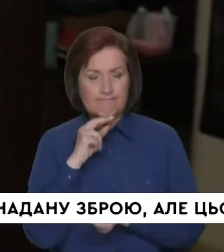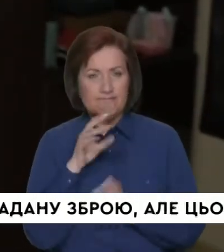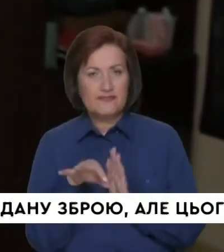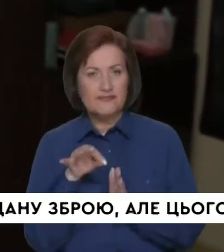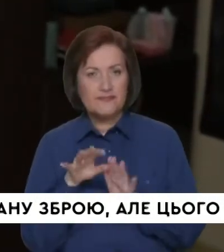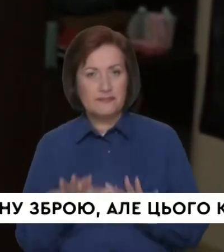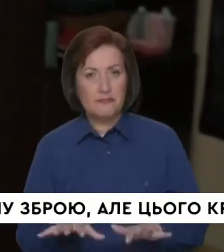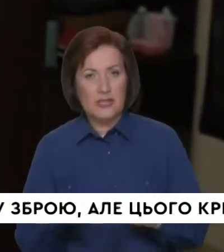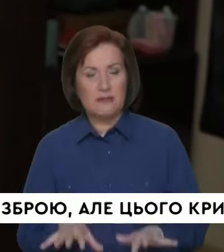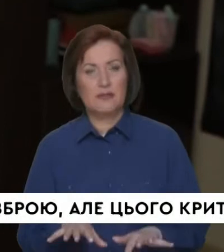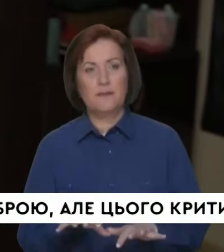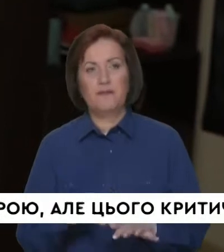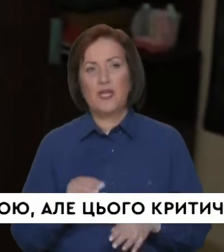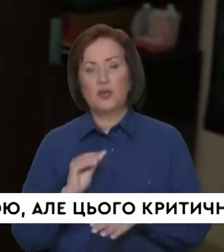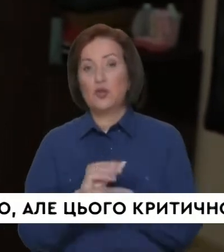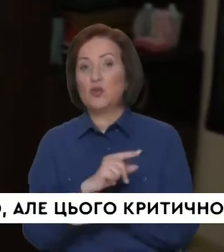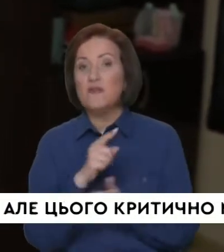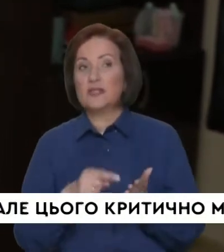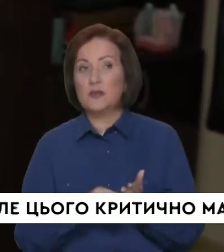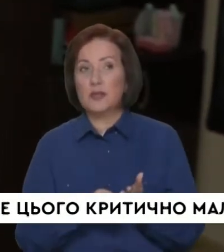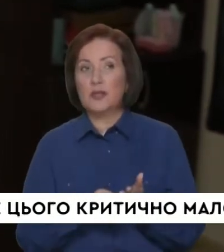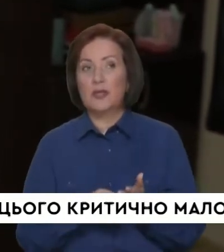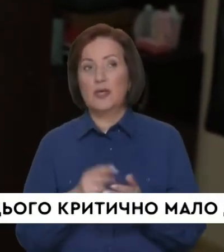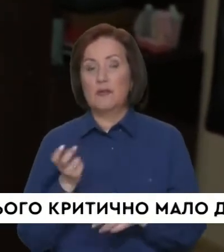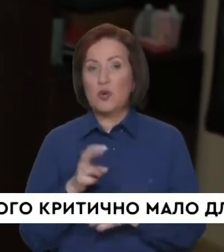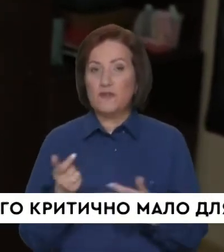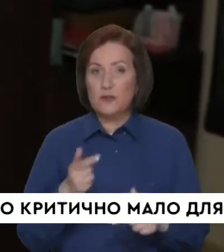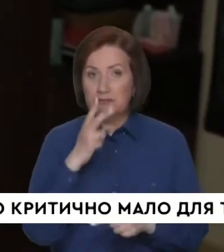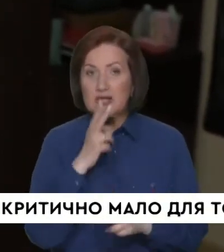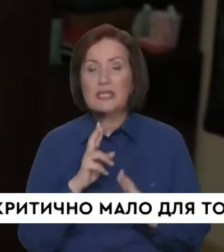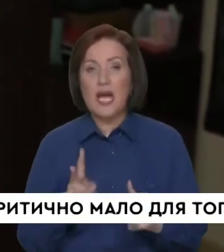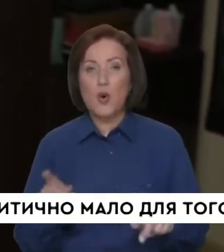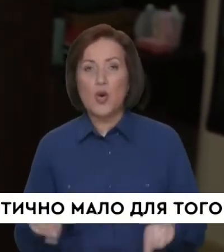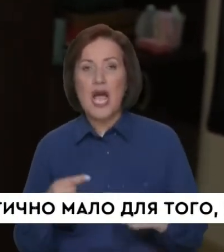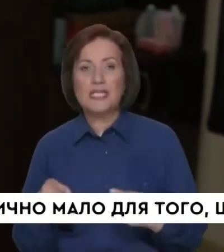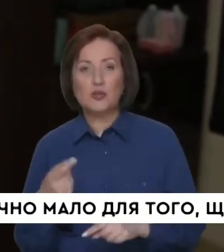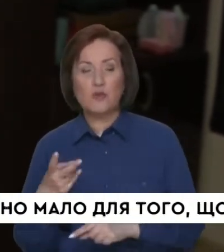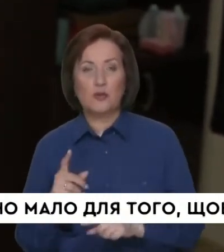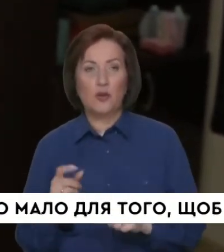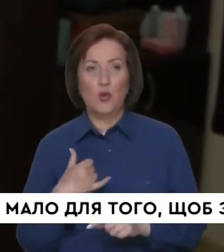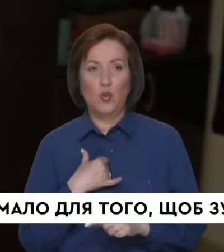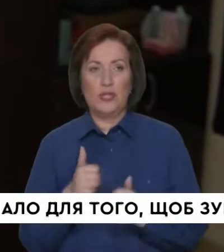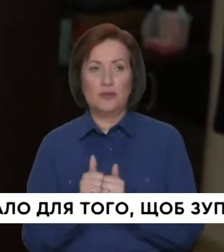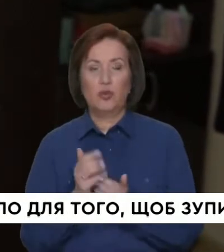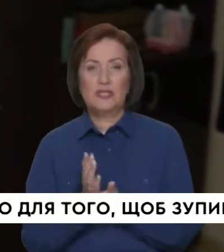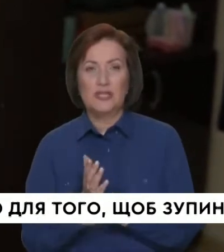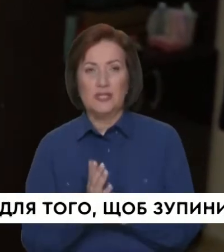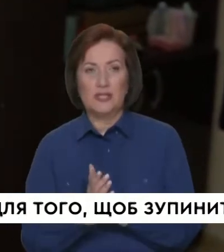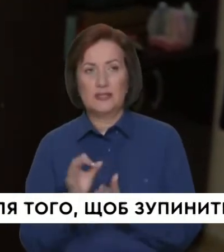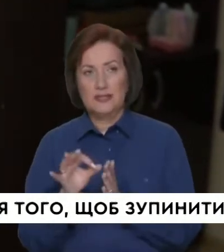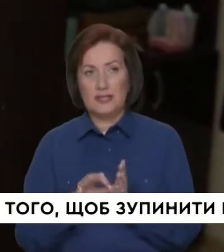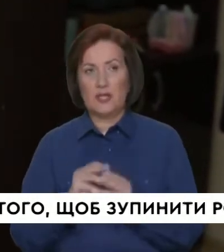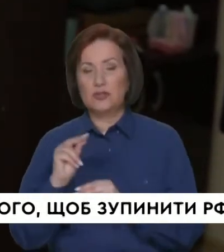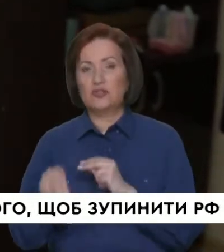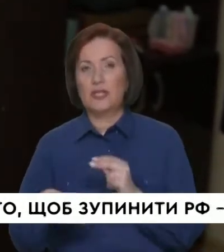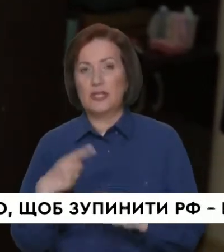вибору місця, більш задають додаткове запитання. Приходять до нас в гості, дивляться, як все організовано. До того ж, у нас поряд знаходиться відразу